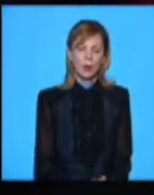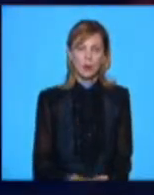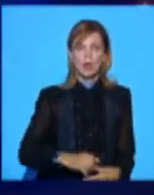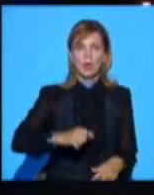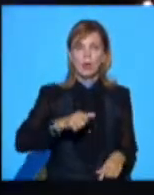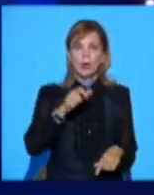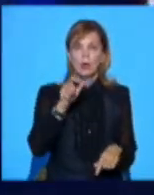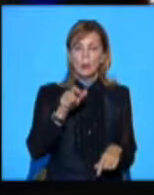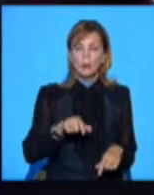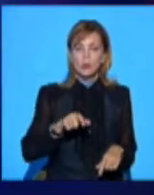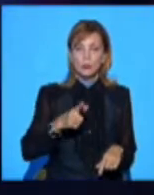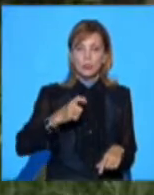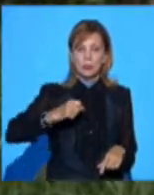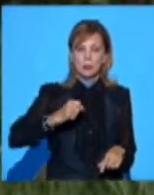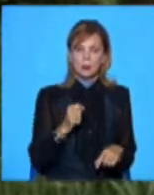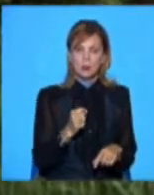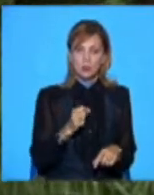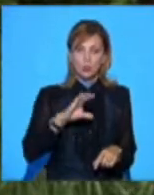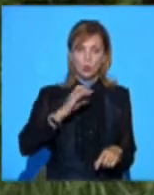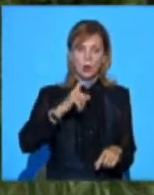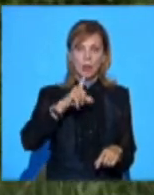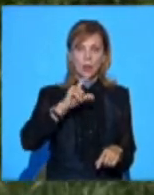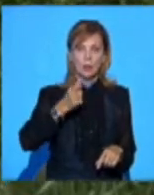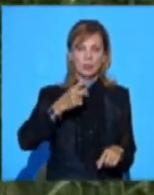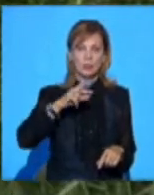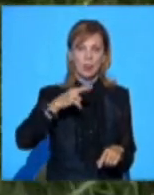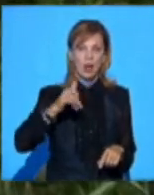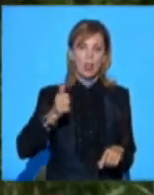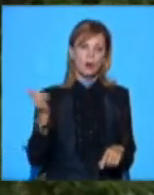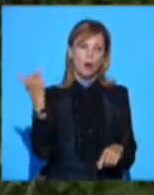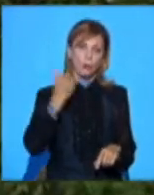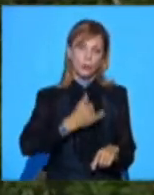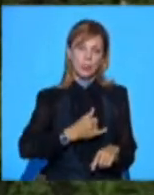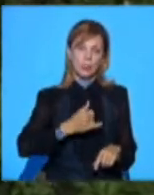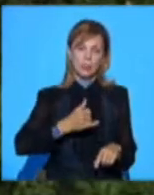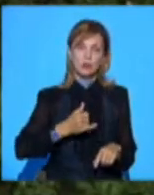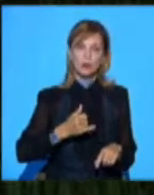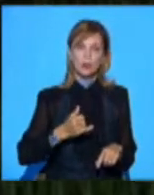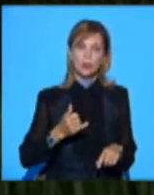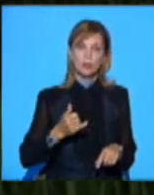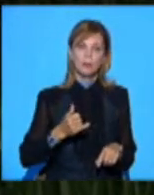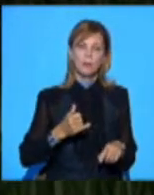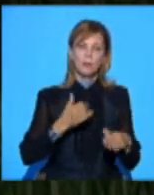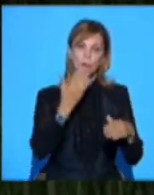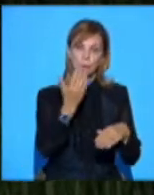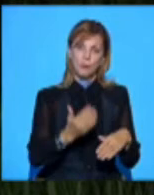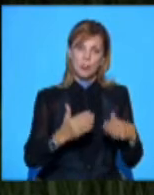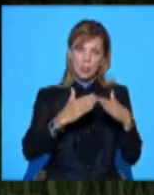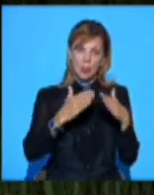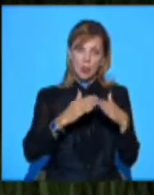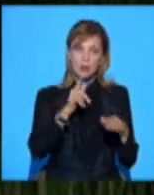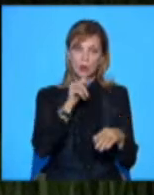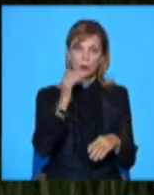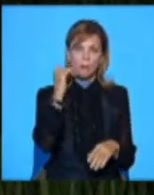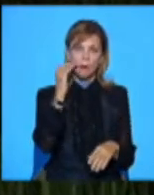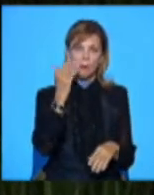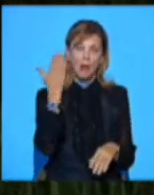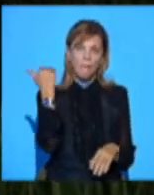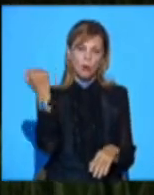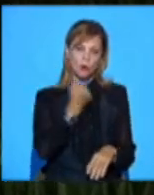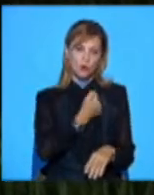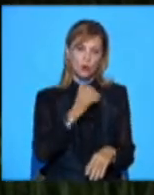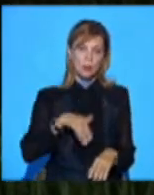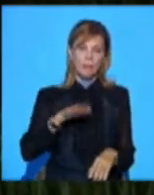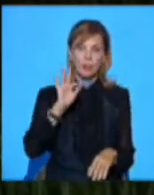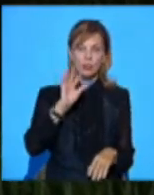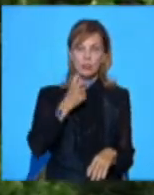Localnicii din satul Strâmbeni al comunei Căldăraru din județul Argeș au ieșit din case și s-au strâns în fața locuinței în care femeia a fost ucisă. Avea 50 de